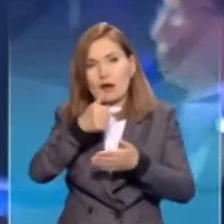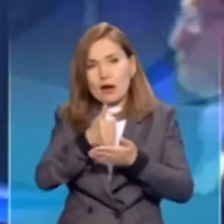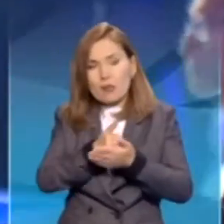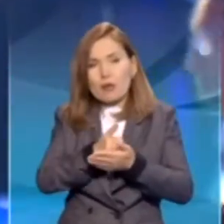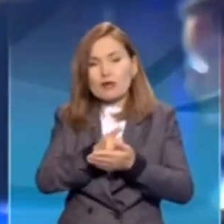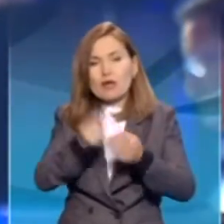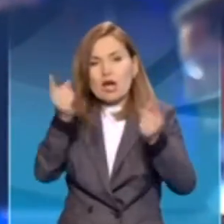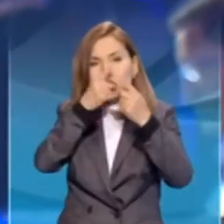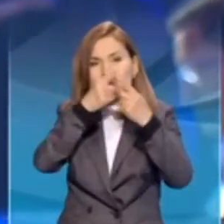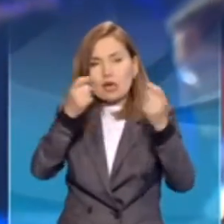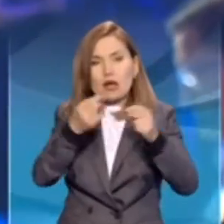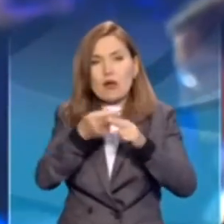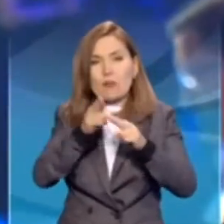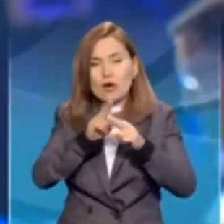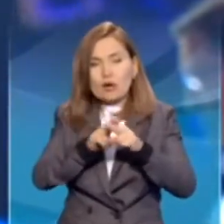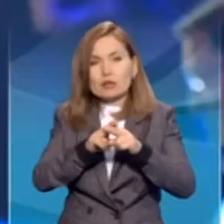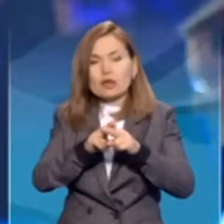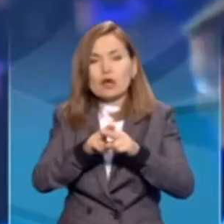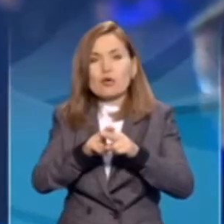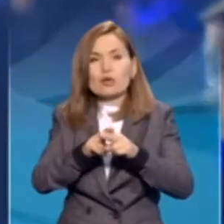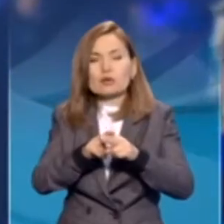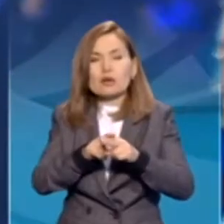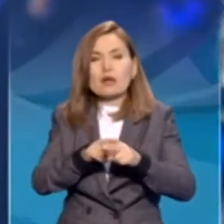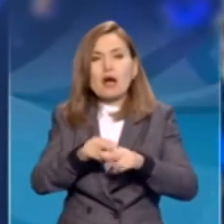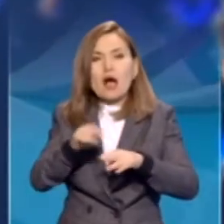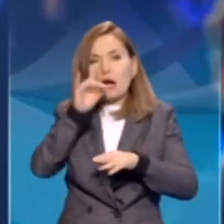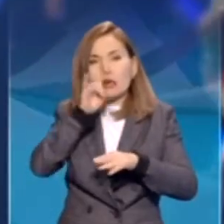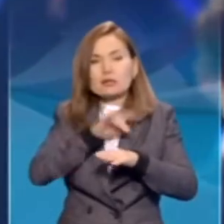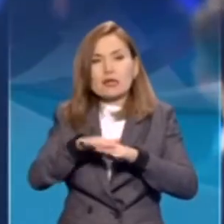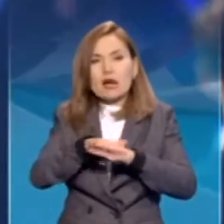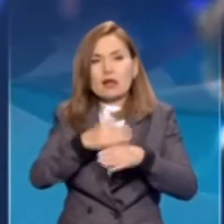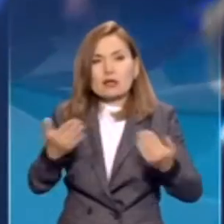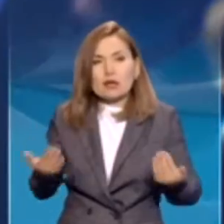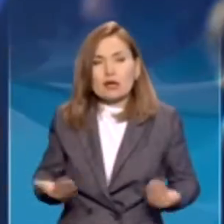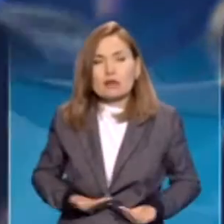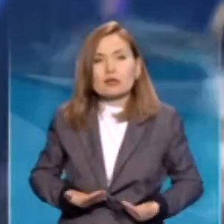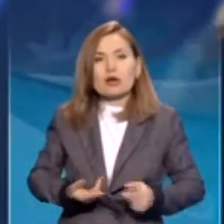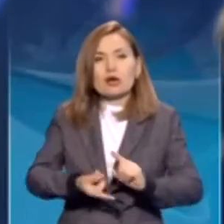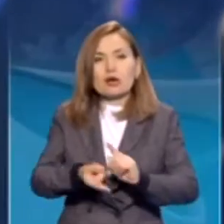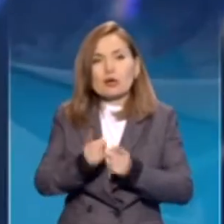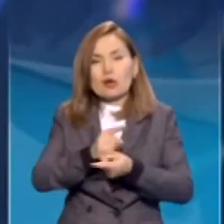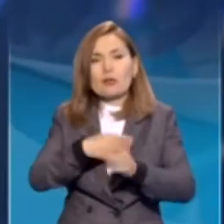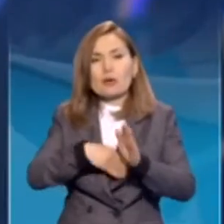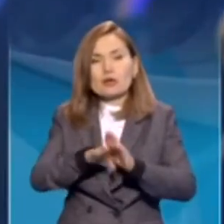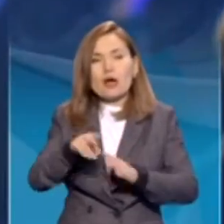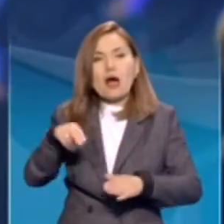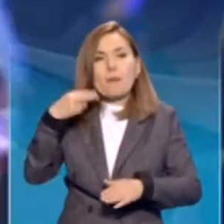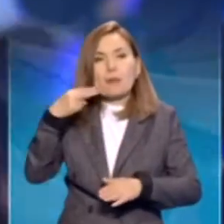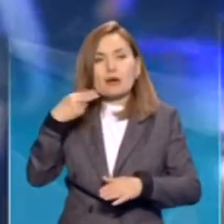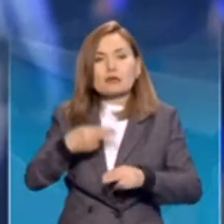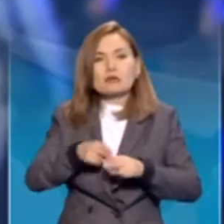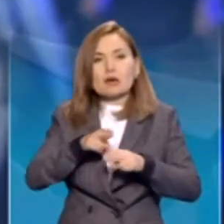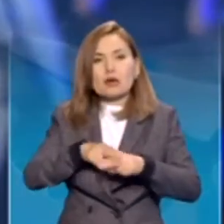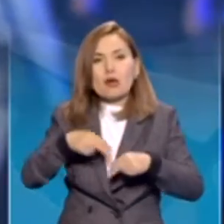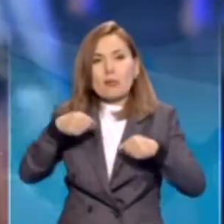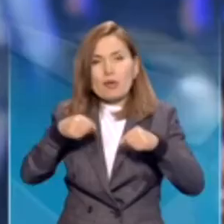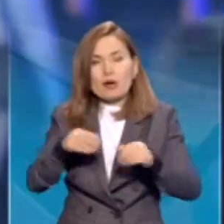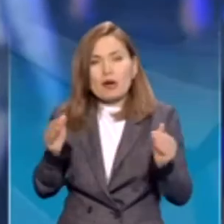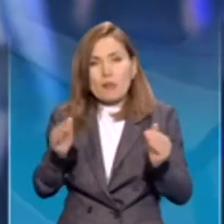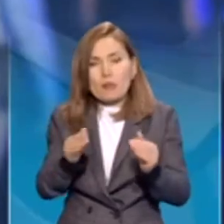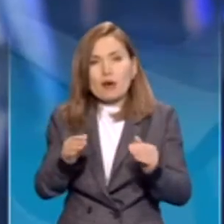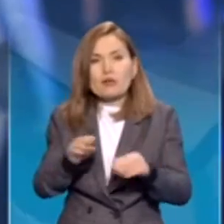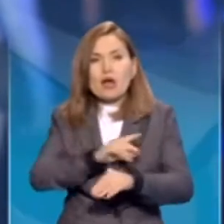siyasi reformanın neticeli jüzege asuwı üçin kerek. Yağni prezidentlik institutu derbestendiru,